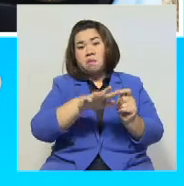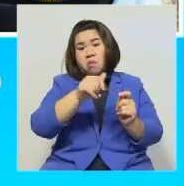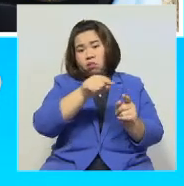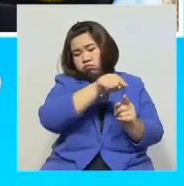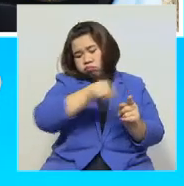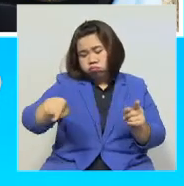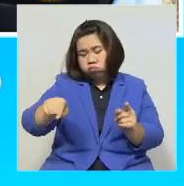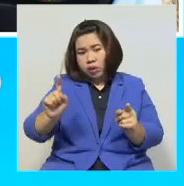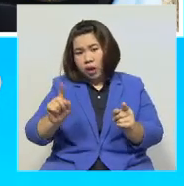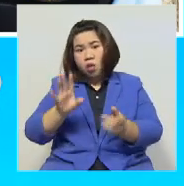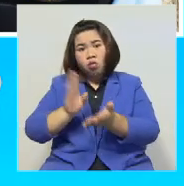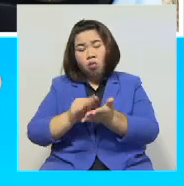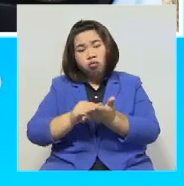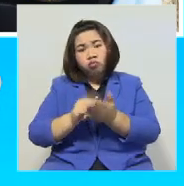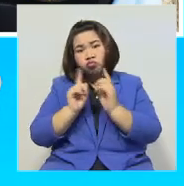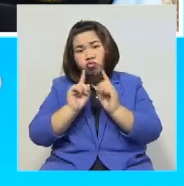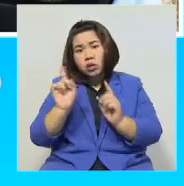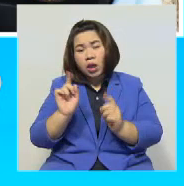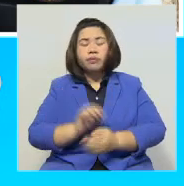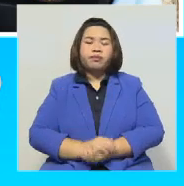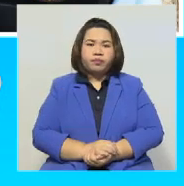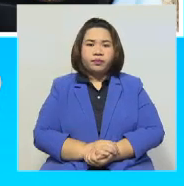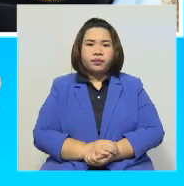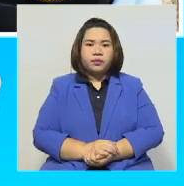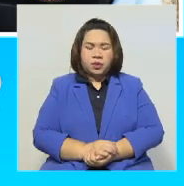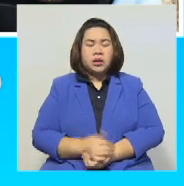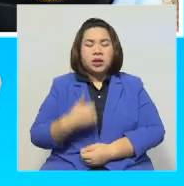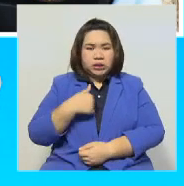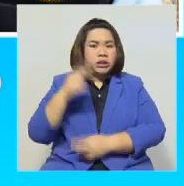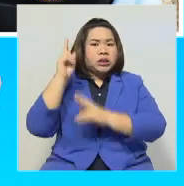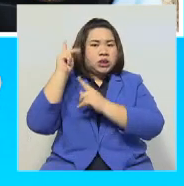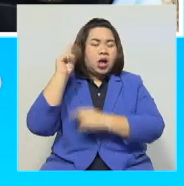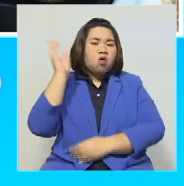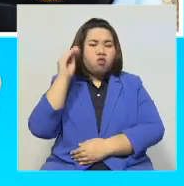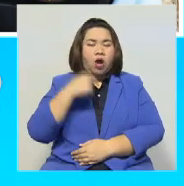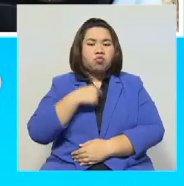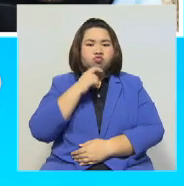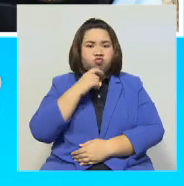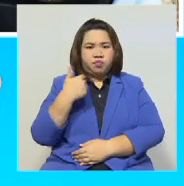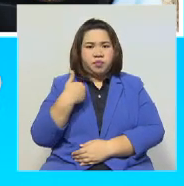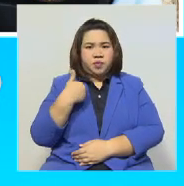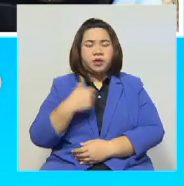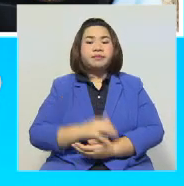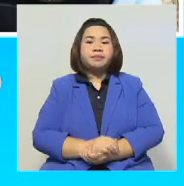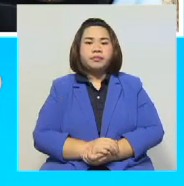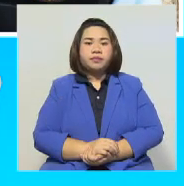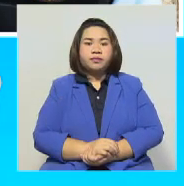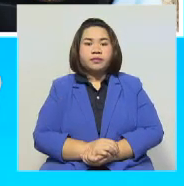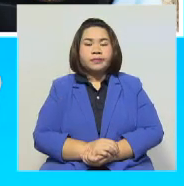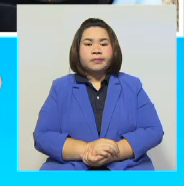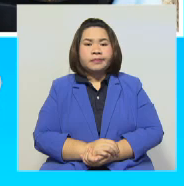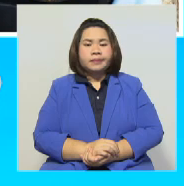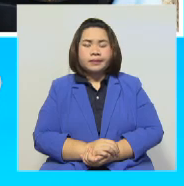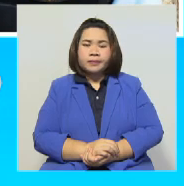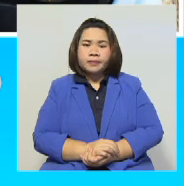บุรีไม่ทราบว่าได้ประสานข้อมูลกันตอนนี้น้ำมาหรือยังคะ ติดตามข้อมูลตลอดเวลาครับติดตามข้อมูลตลอดเวลาเลยครับครับผม ค่ะเ